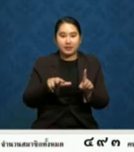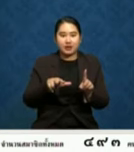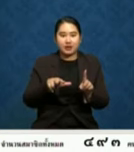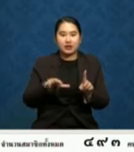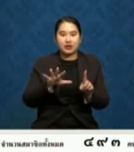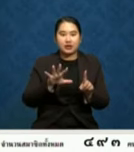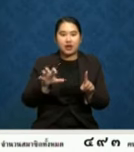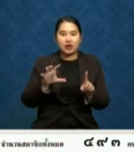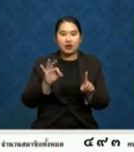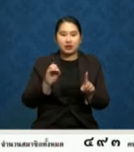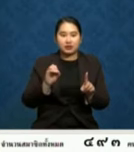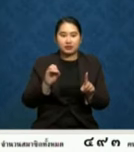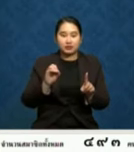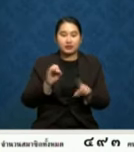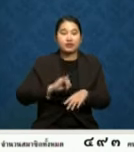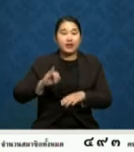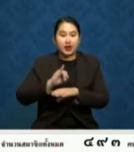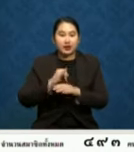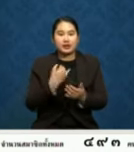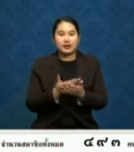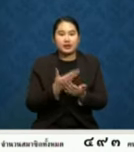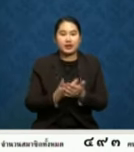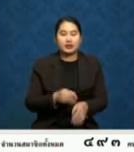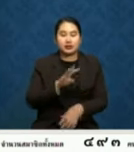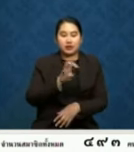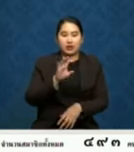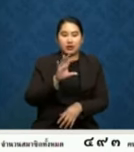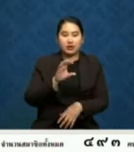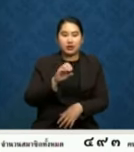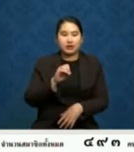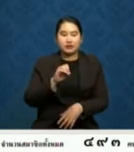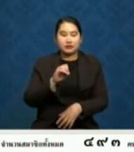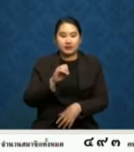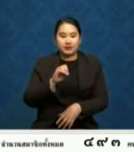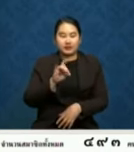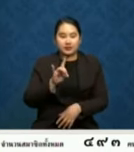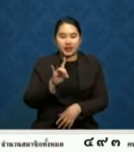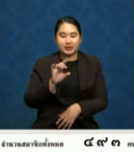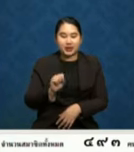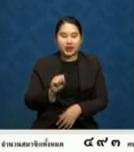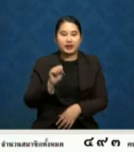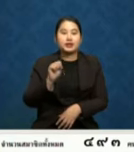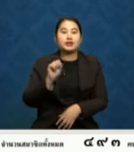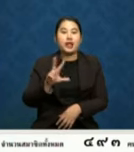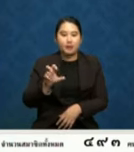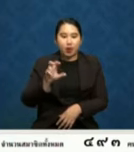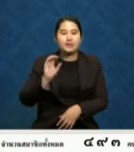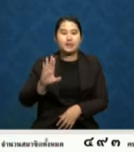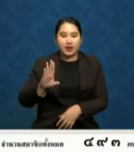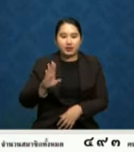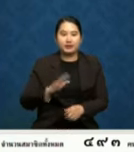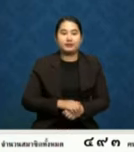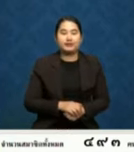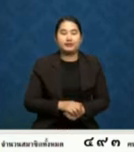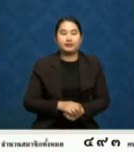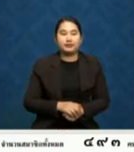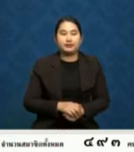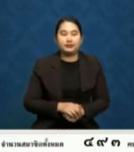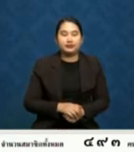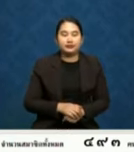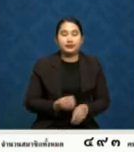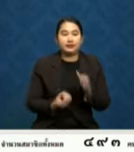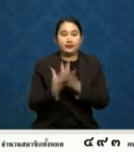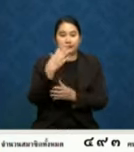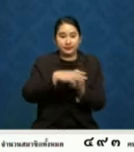1,590ไร่วงเงิน 4508383 100บาทงานปลูก